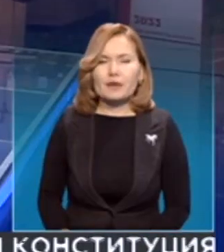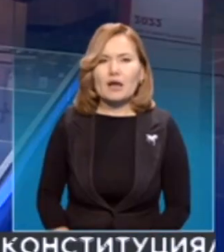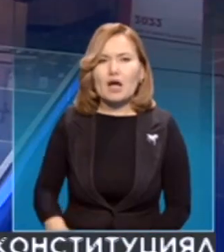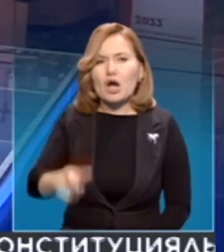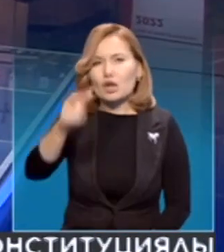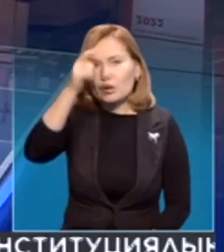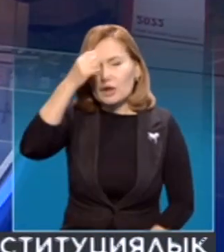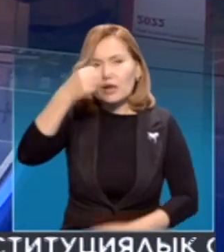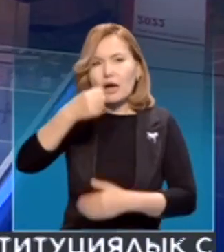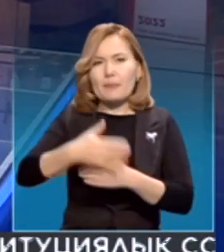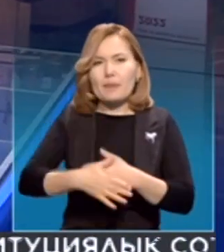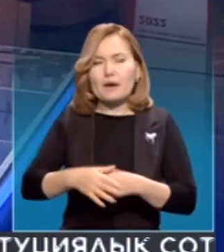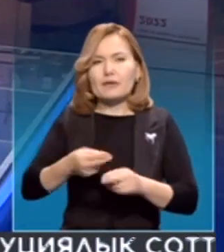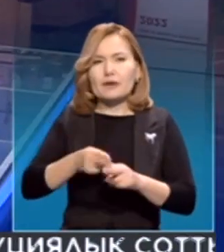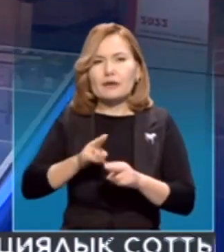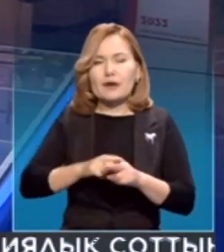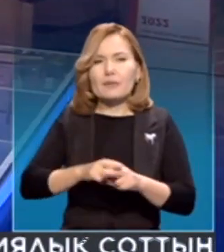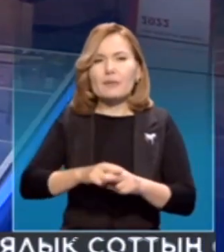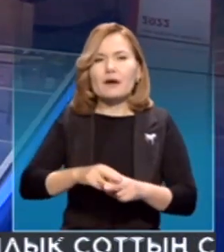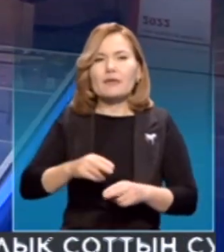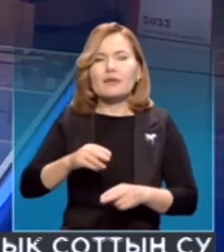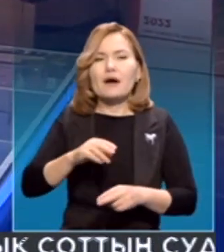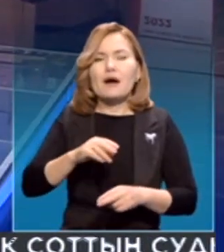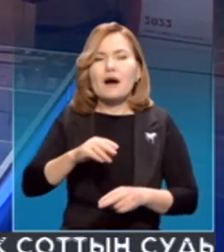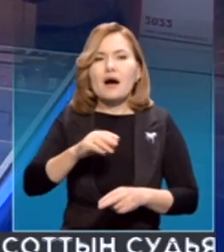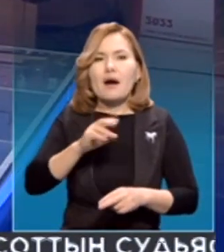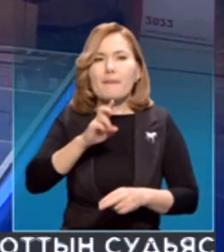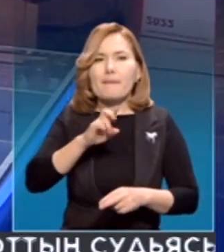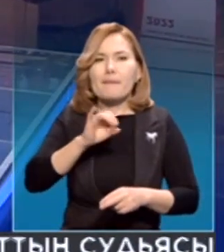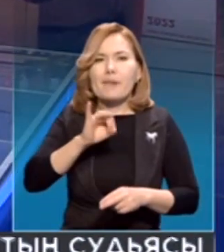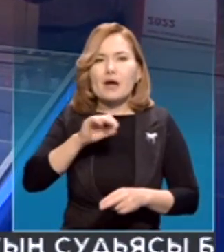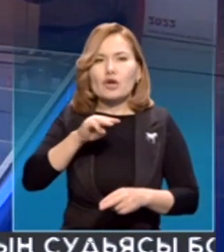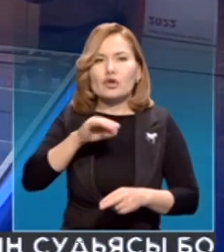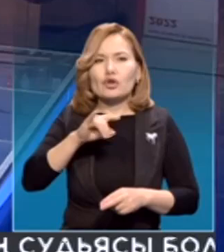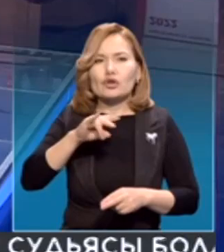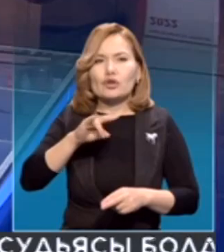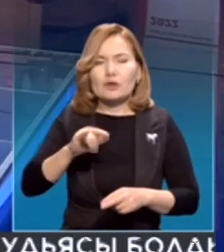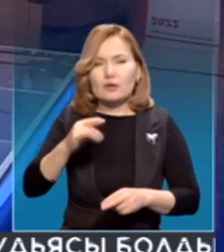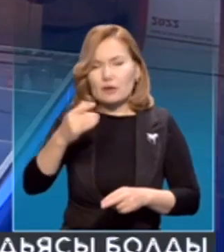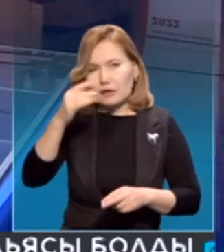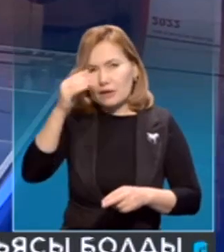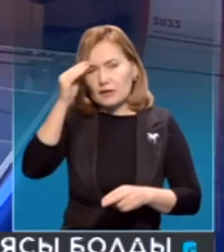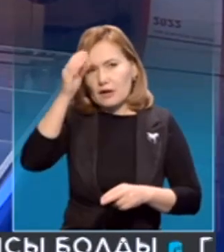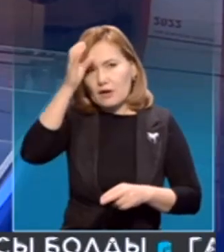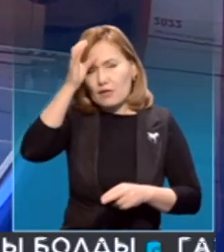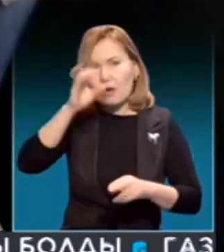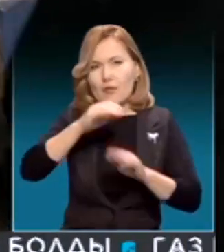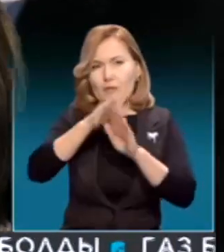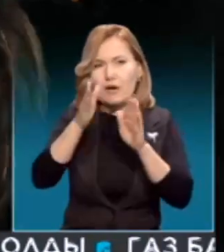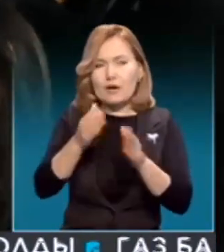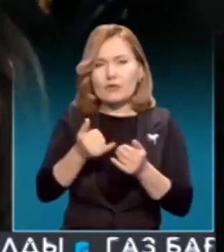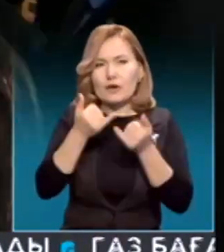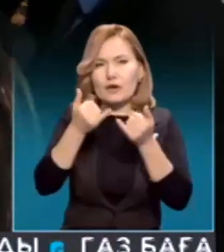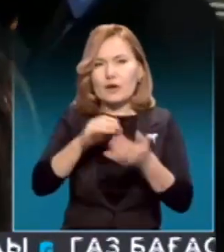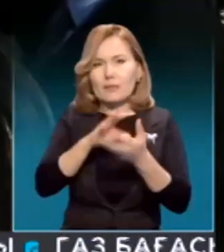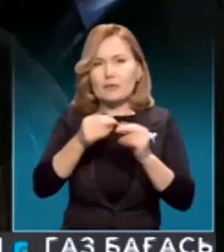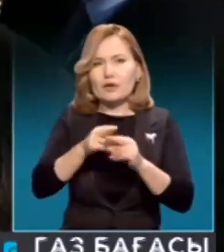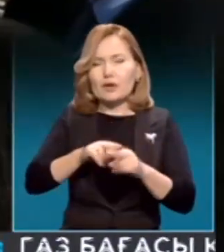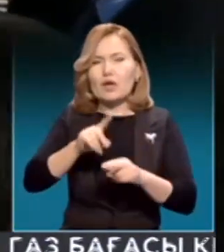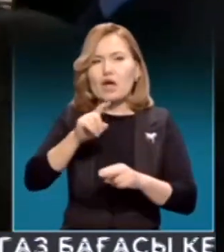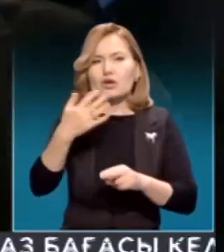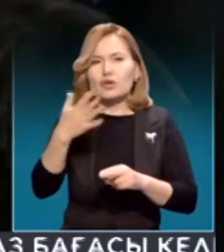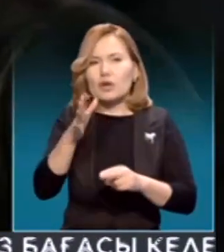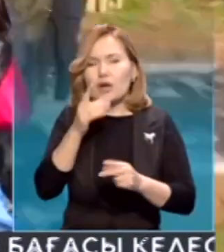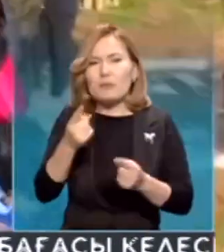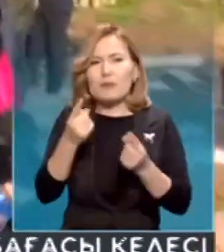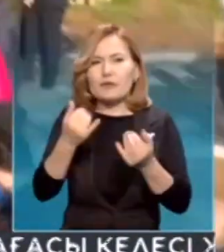Түркия астанасы Анкара қаласында Ахмет Байтұрсынұлының ескерткішімен Ақын атындағы саябақ ашылды. Ағартушының 150 жылдығына орай бой көтерген қола